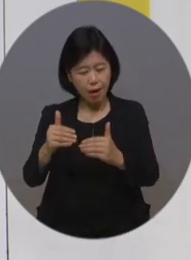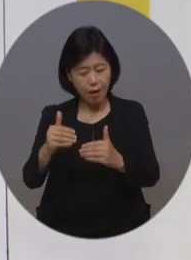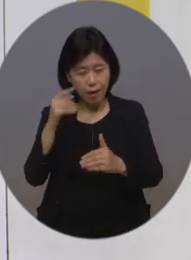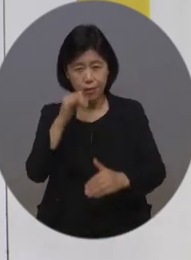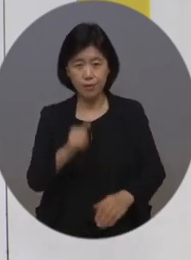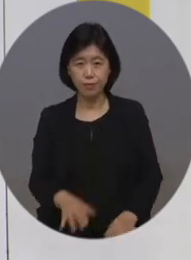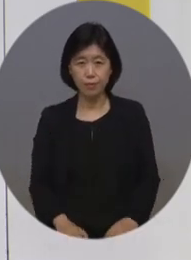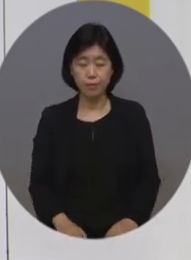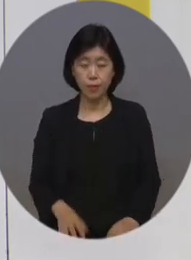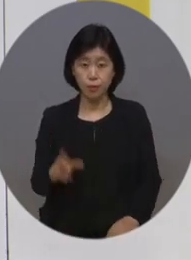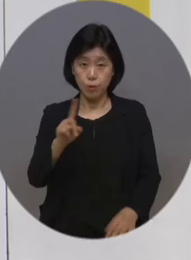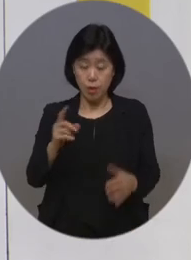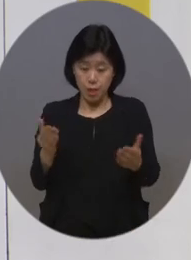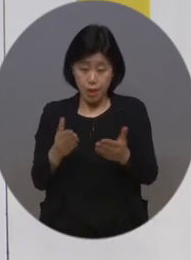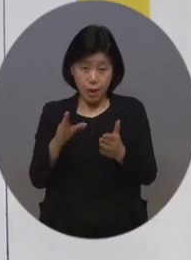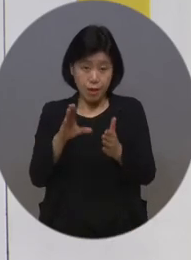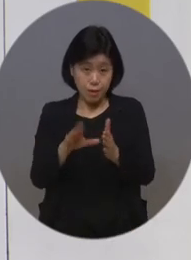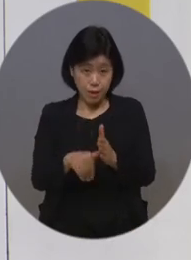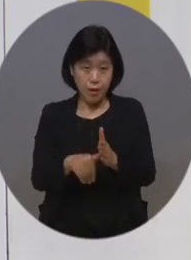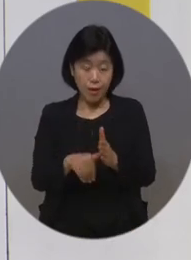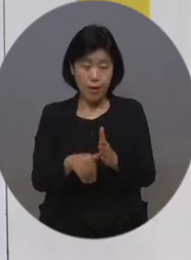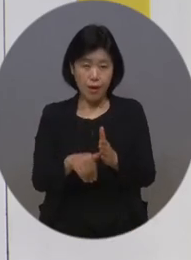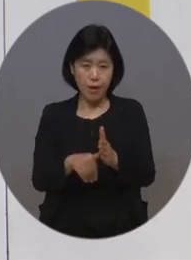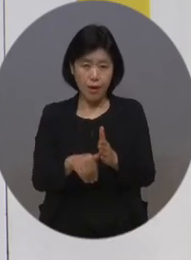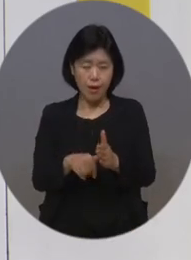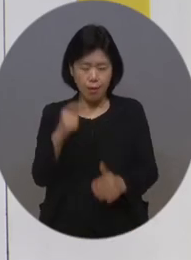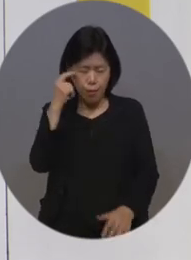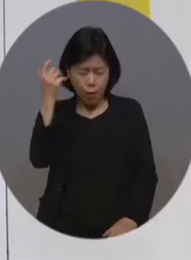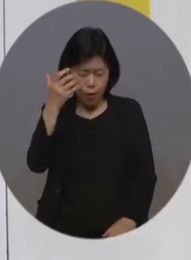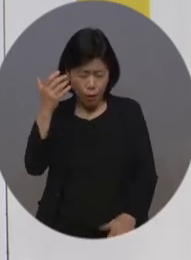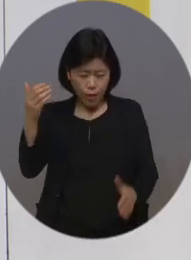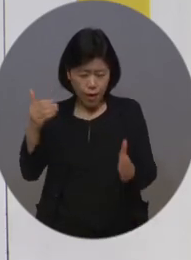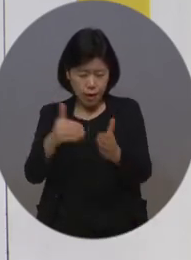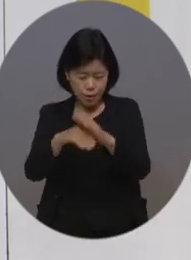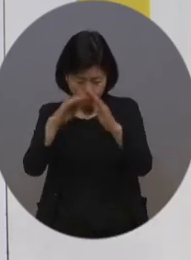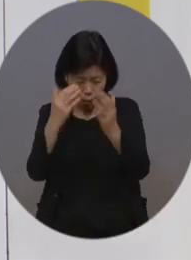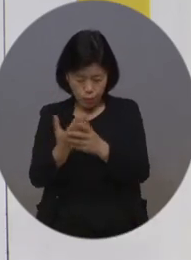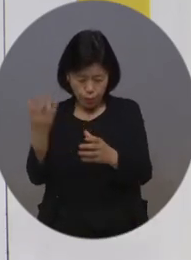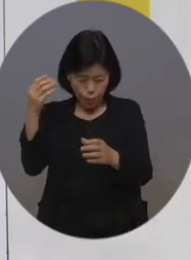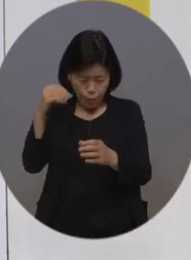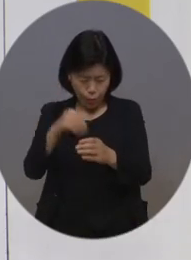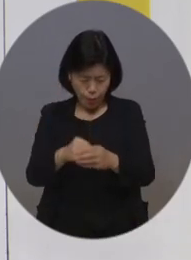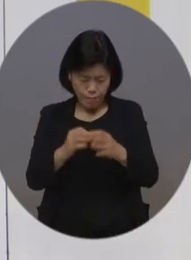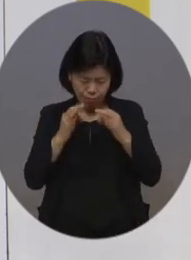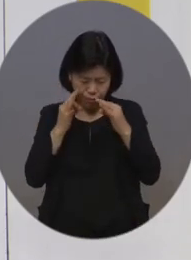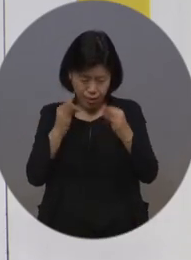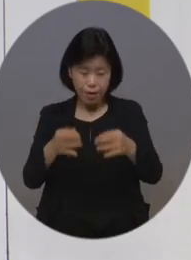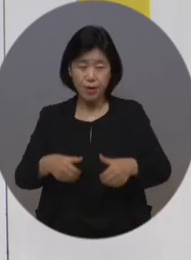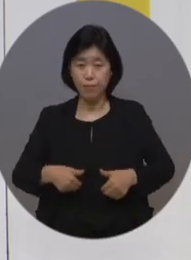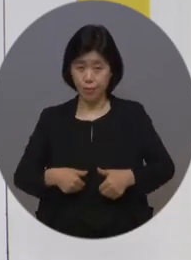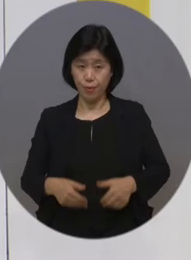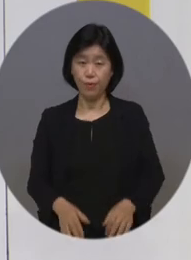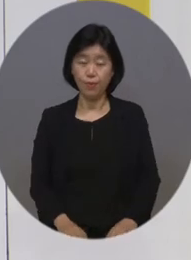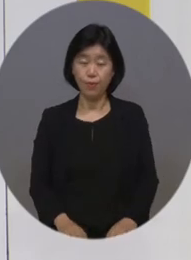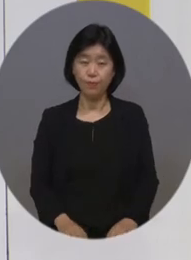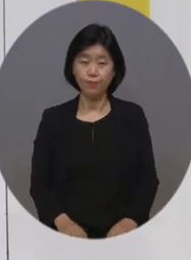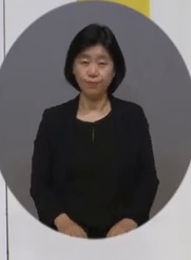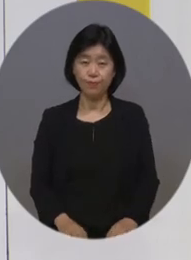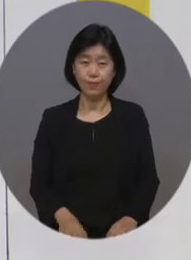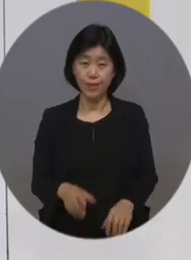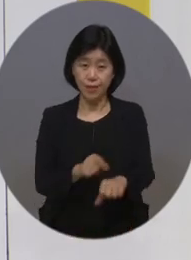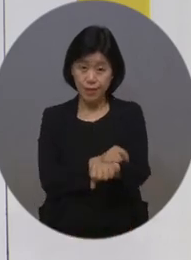쏟아야 된다 0 거리 투자에 많이 있는게 아니고 예 정치를 하던 도지사를 하든 0 끌 해야 된다고 생각하고요